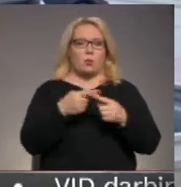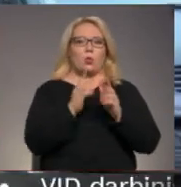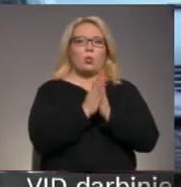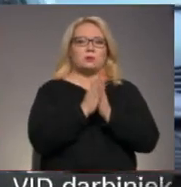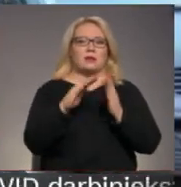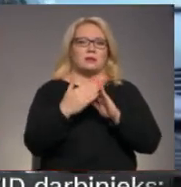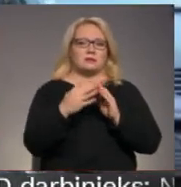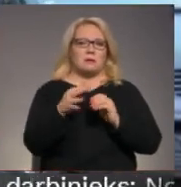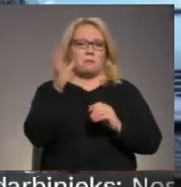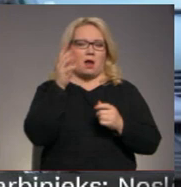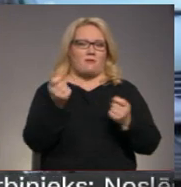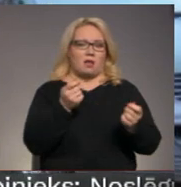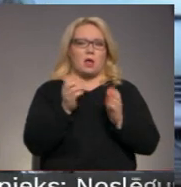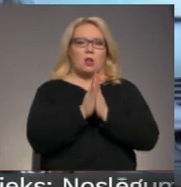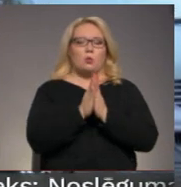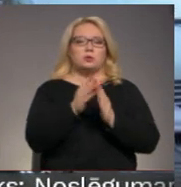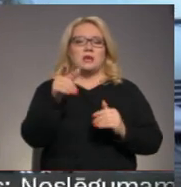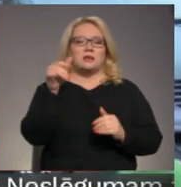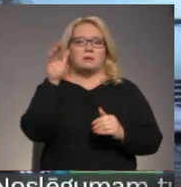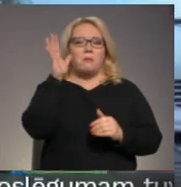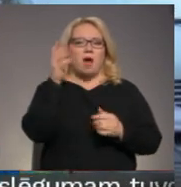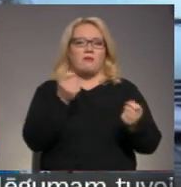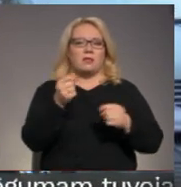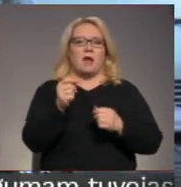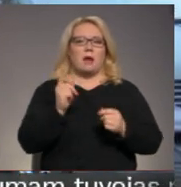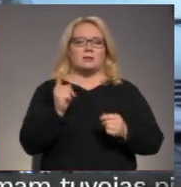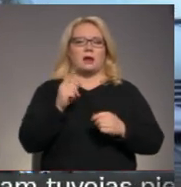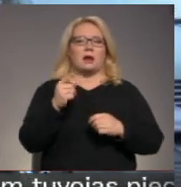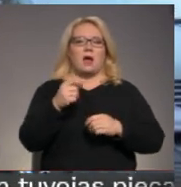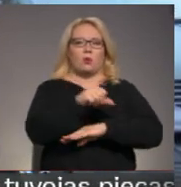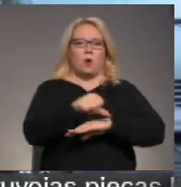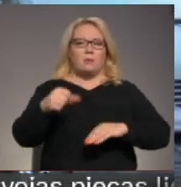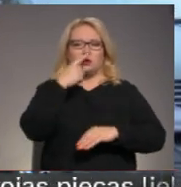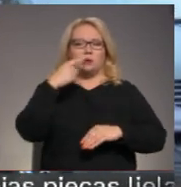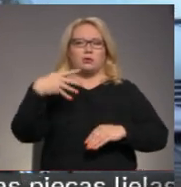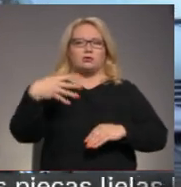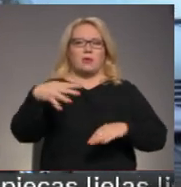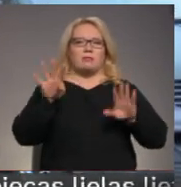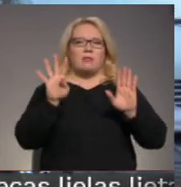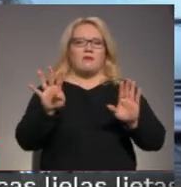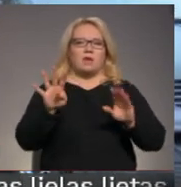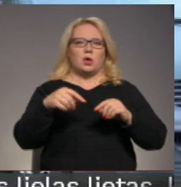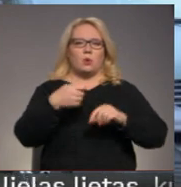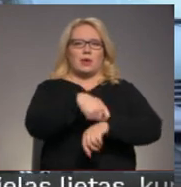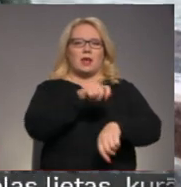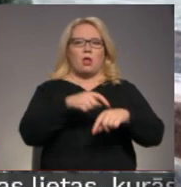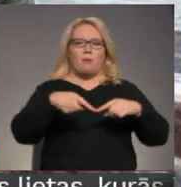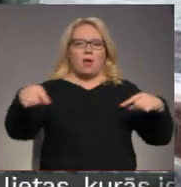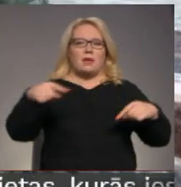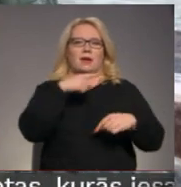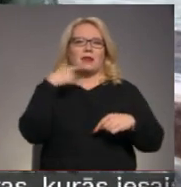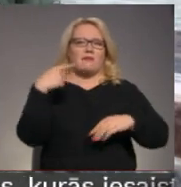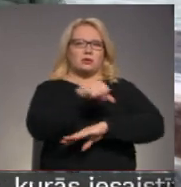pārvalde. Ludzas pārvalde apsargā valsts robežu 142,9 km garumā ar Krievijas federāciju.